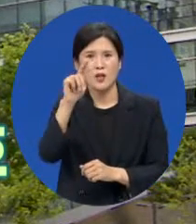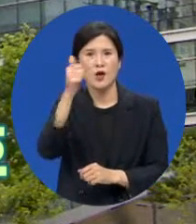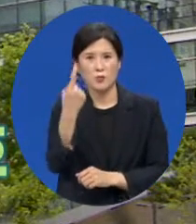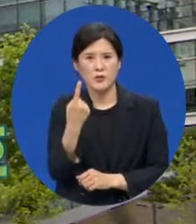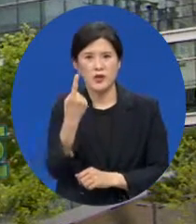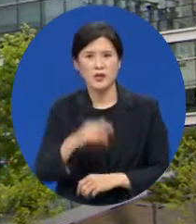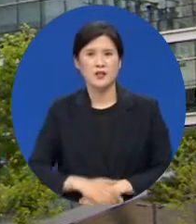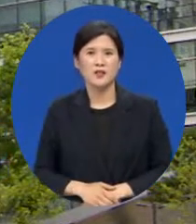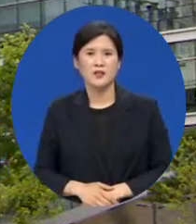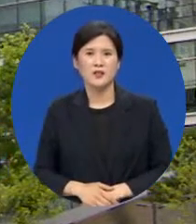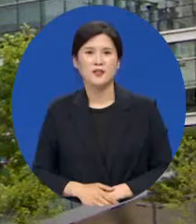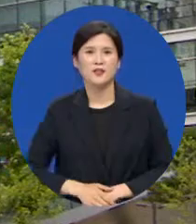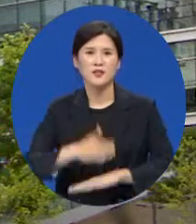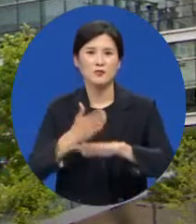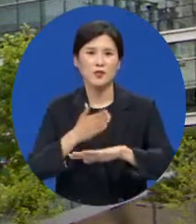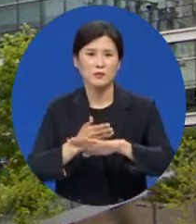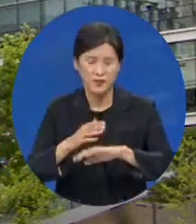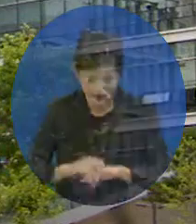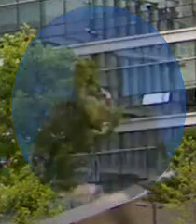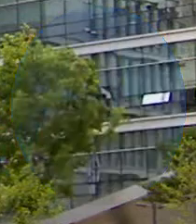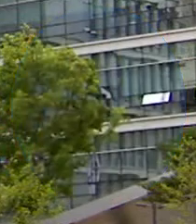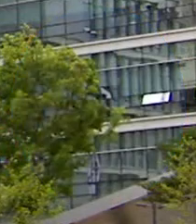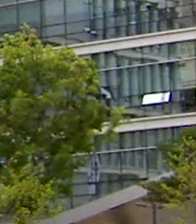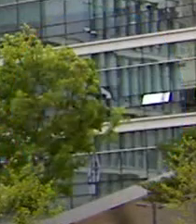최초입니다 감사합니다